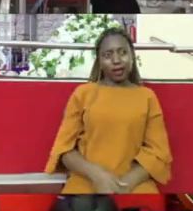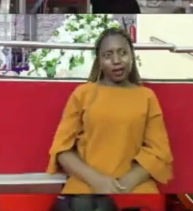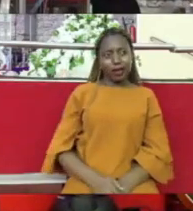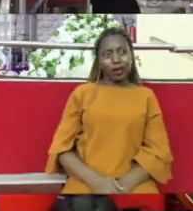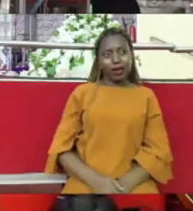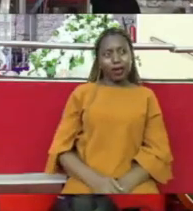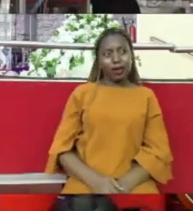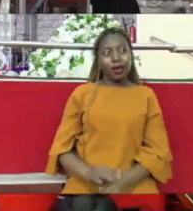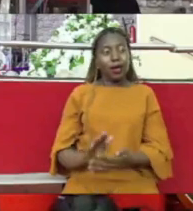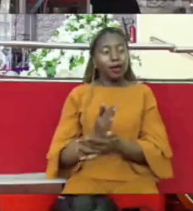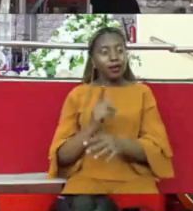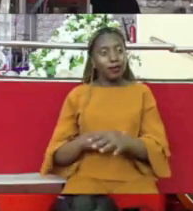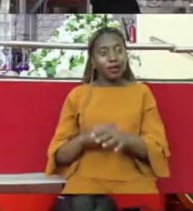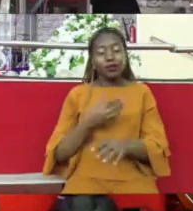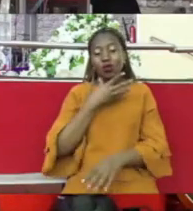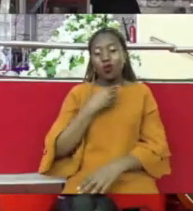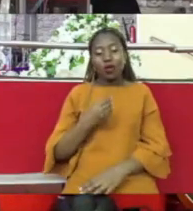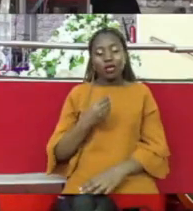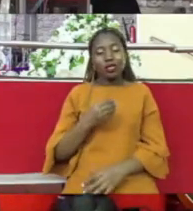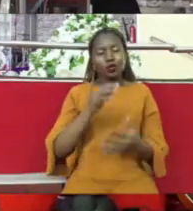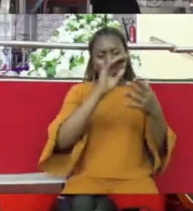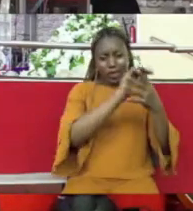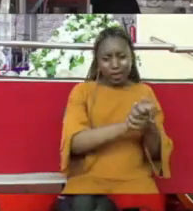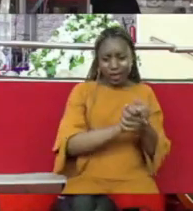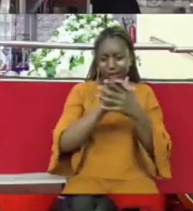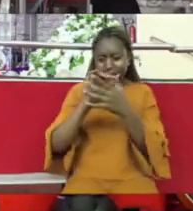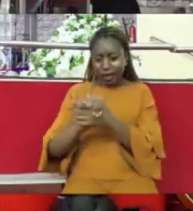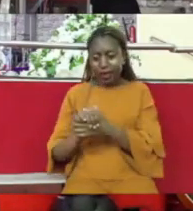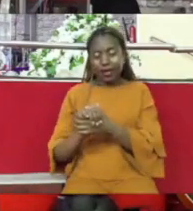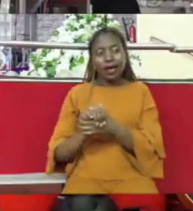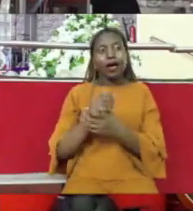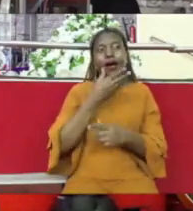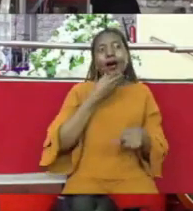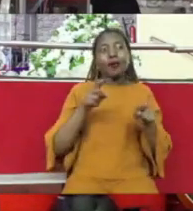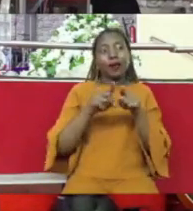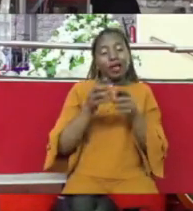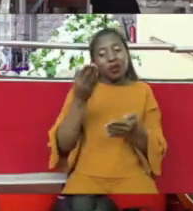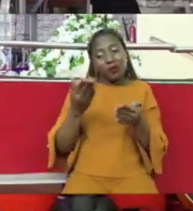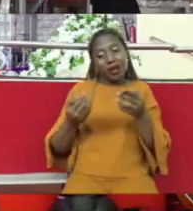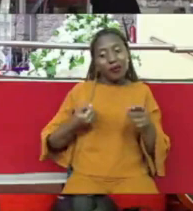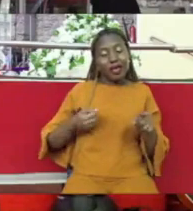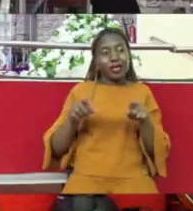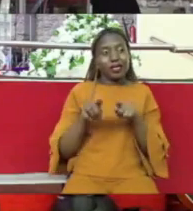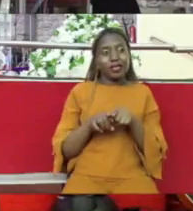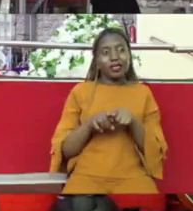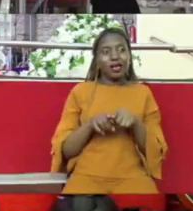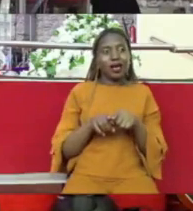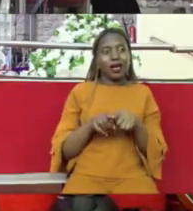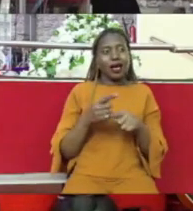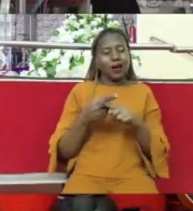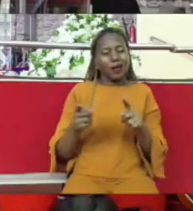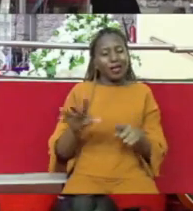you just want to say hello to a sibling. Wakati mwingine unataka kumsalimia ndugu ama dada yako mdogo. But they no longer pick